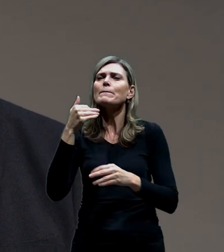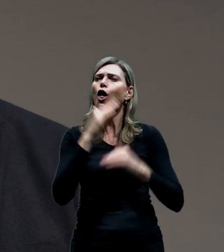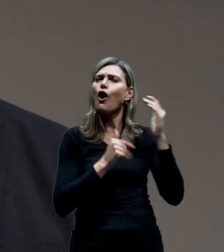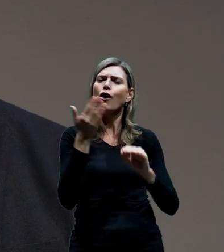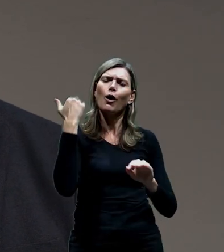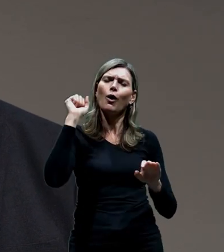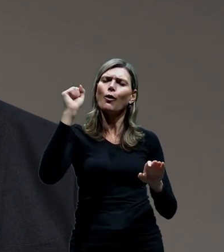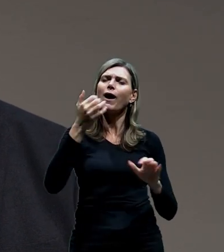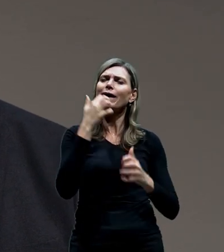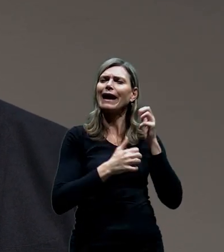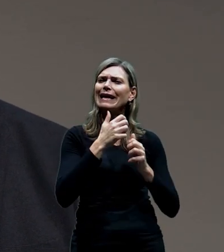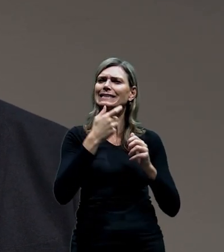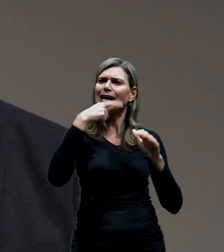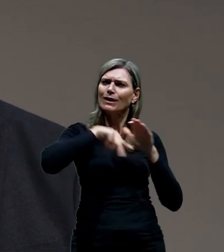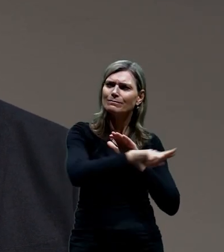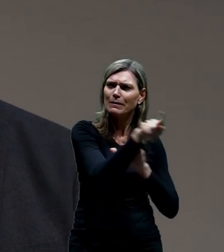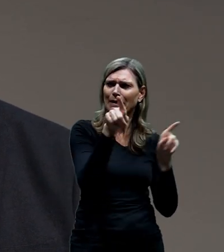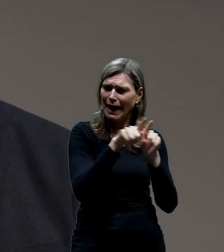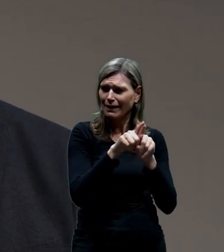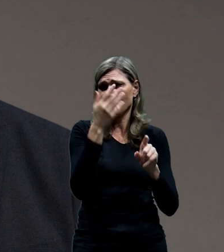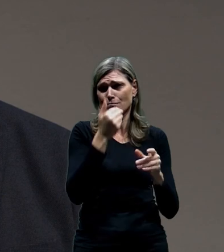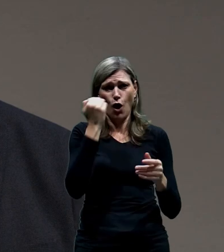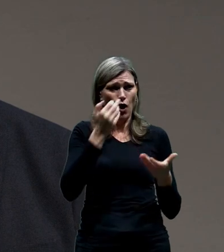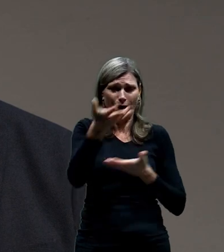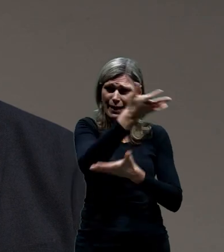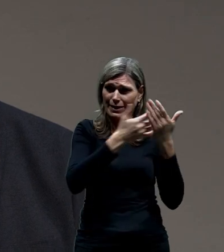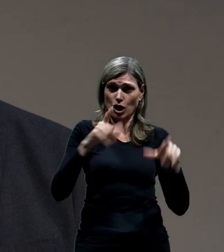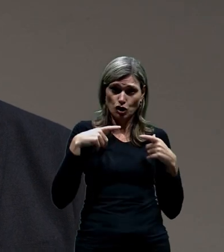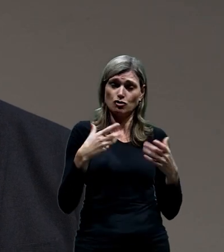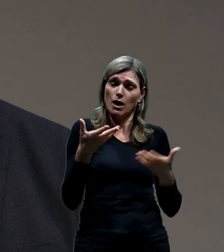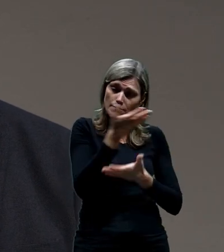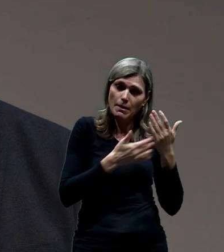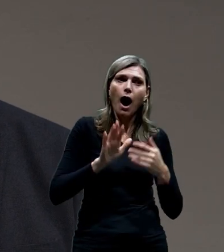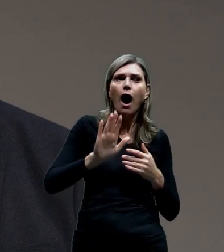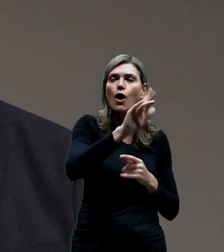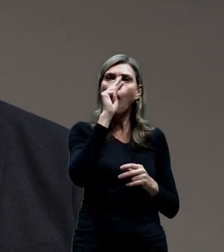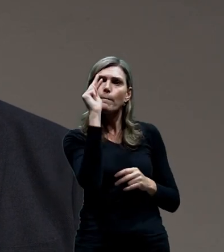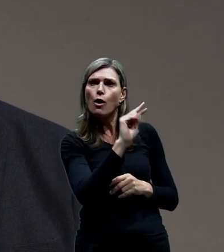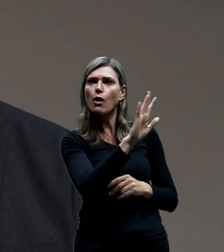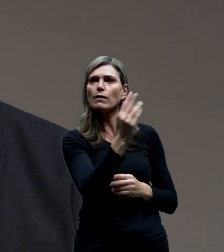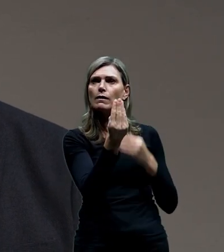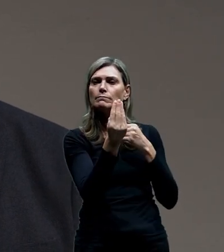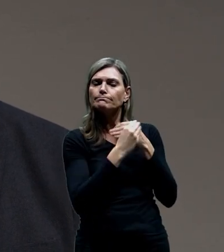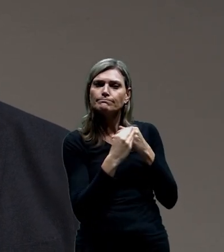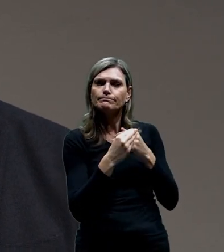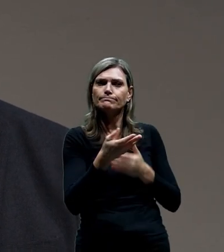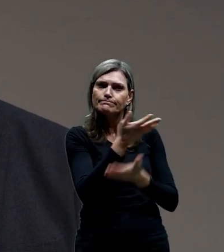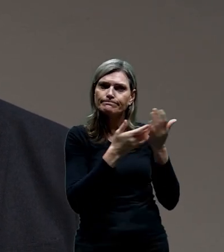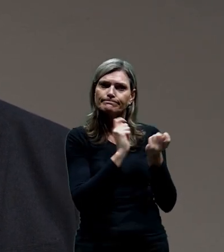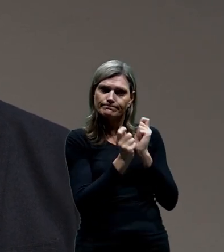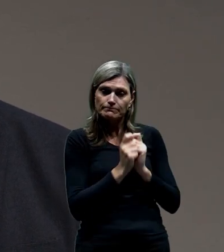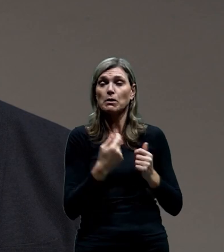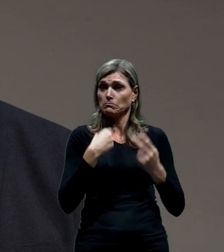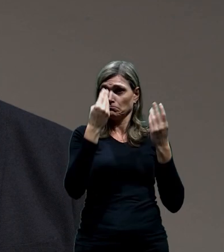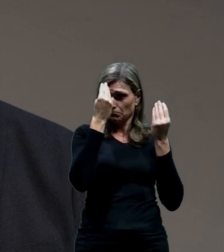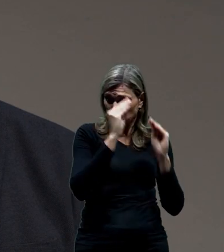a velice vlastně si myslím, že rozumně jsme docílili připomínek té současné studie a i k